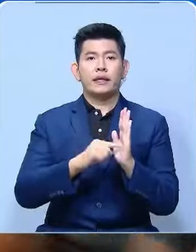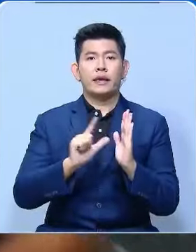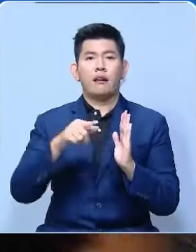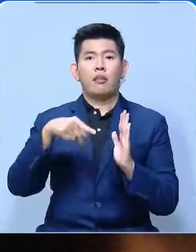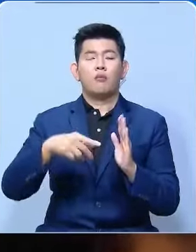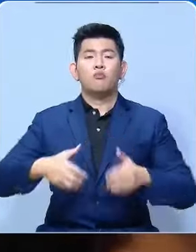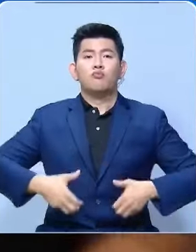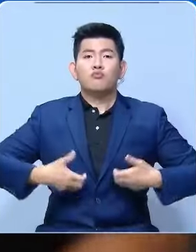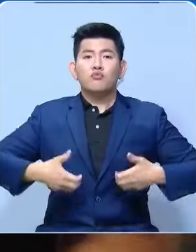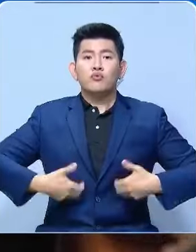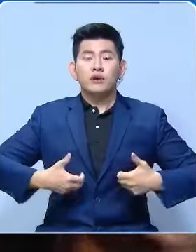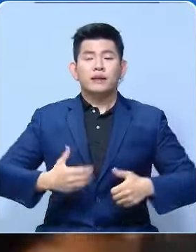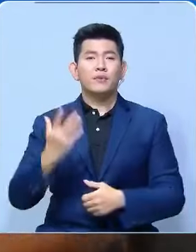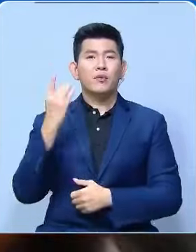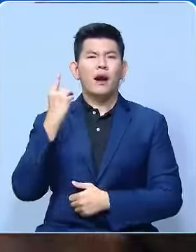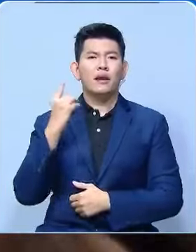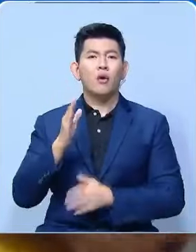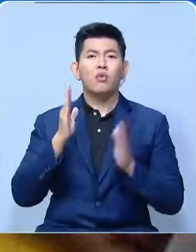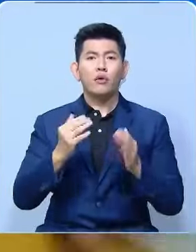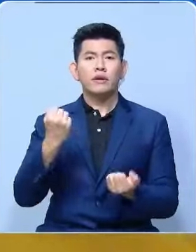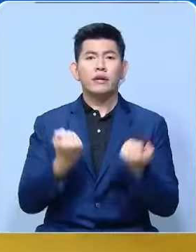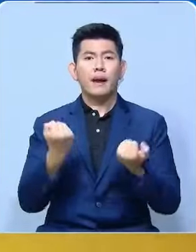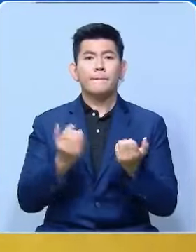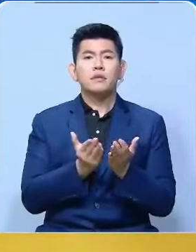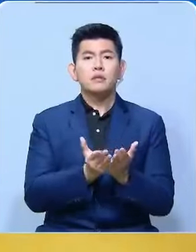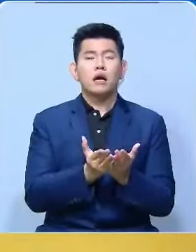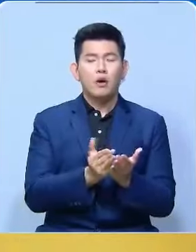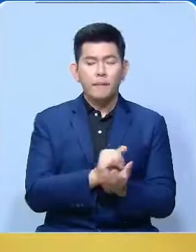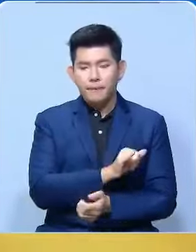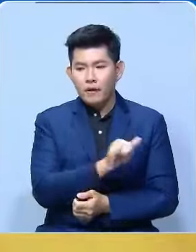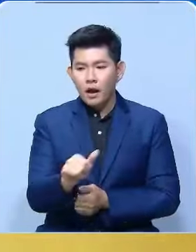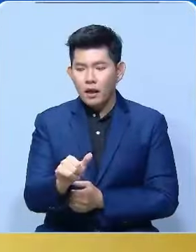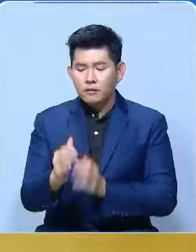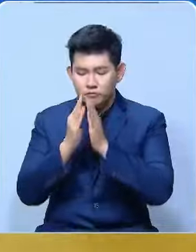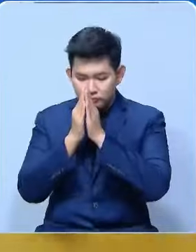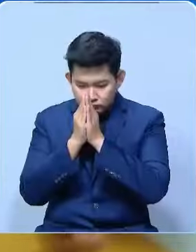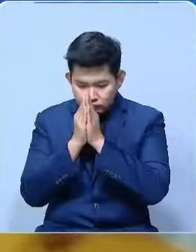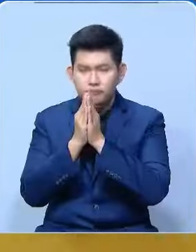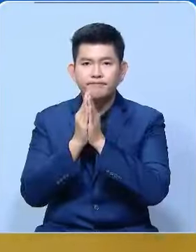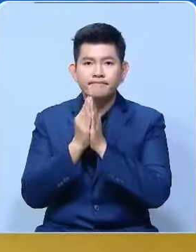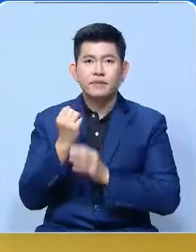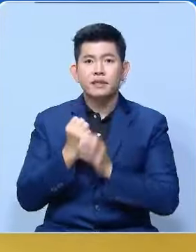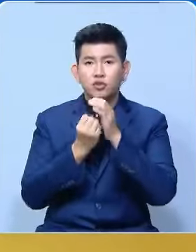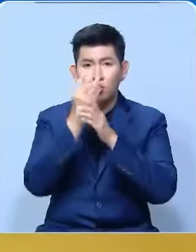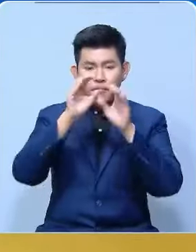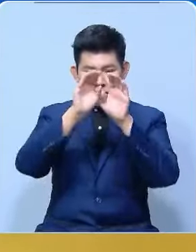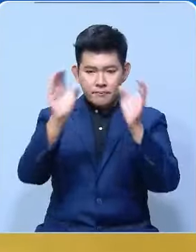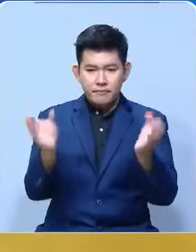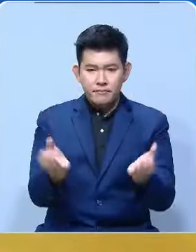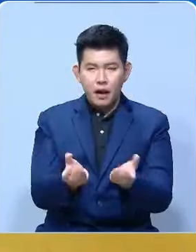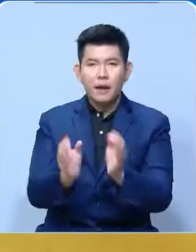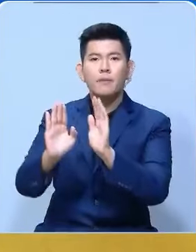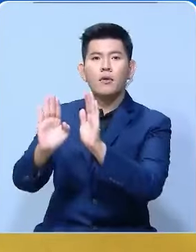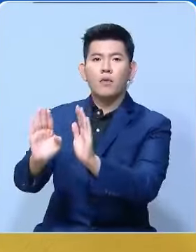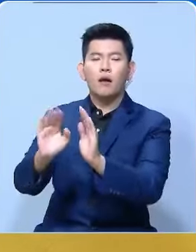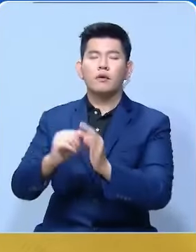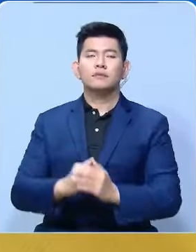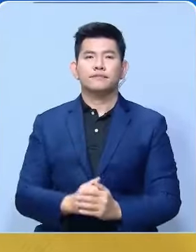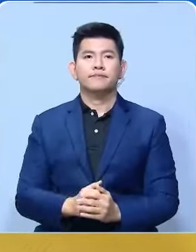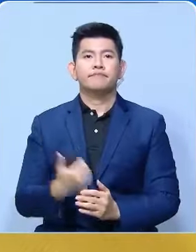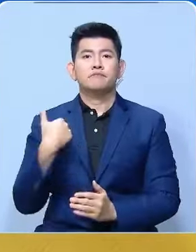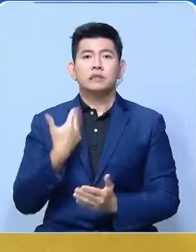ทางคพก็เดินทางไปร่วมงานศพแล้วก็นำพวงหรีบไปเคารพศพด้วยมีการพูดคุยกับแม่แล้วก็สามีของผู้เสียชีวิตจากนั้นก็มอบ